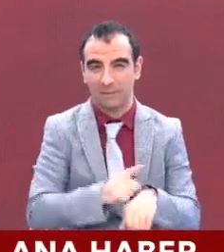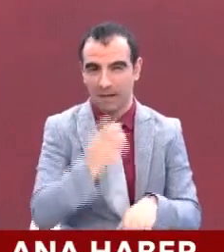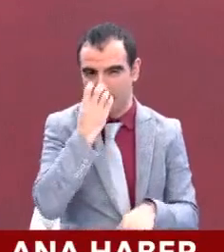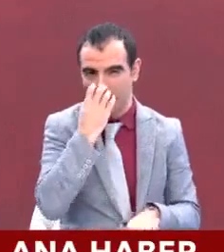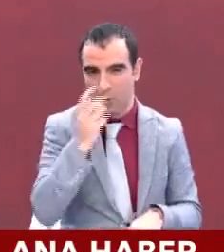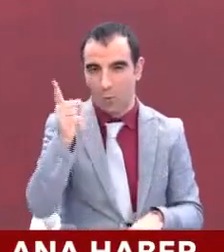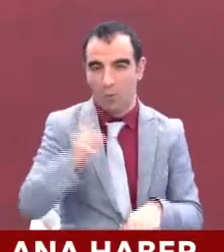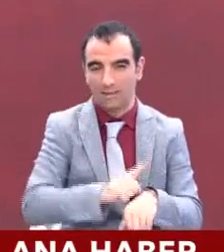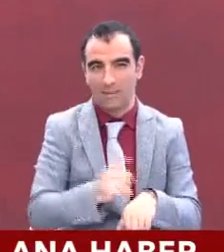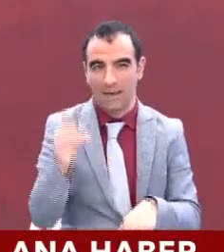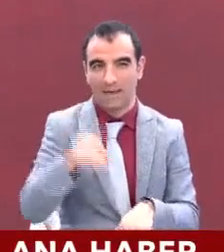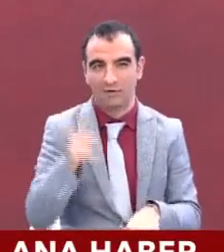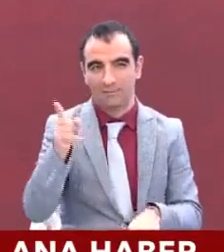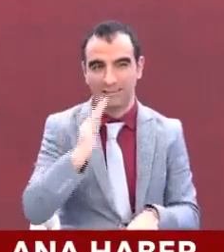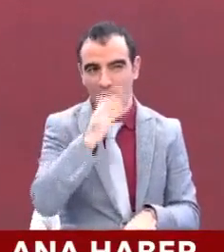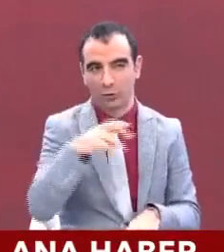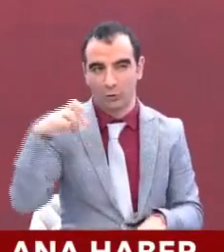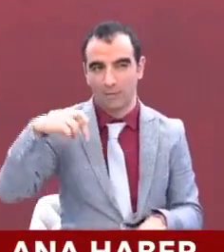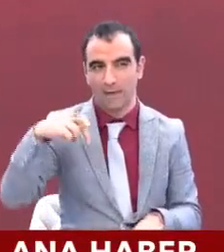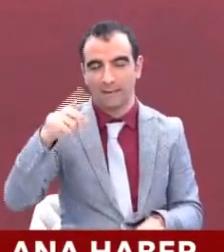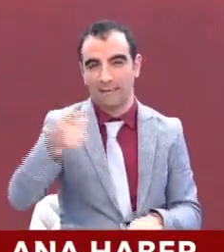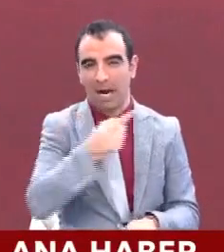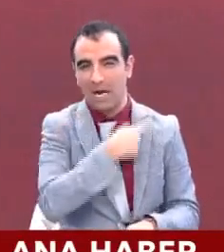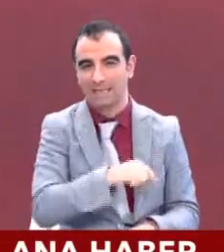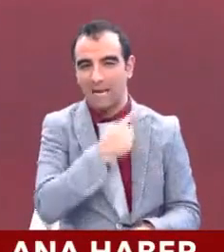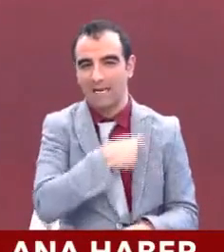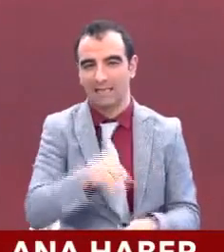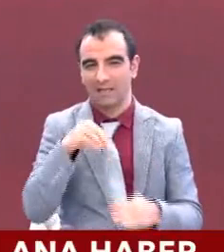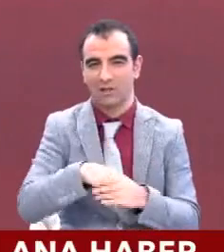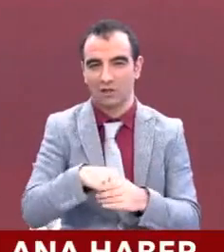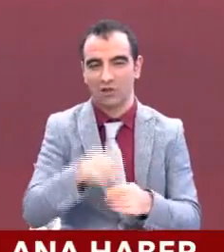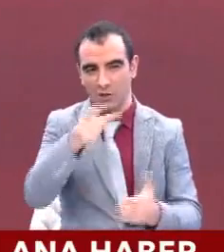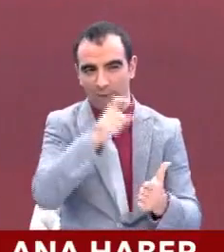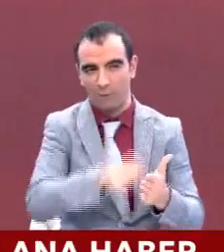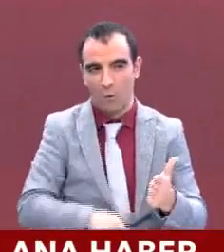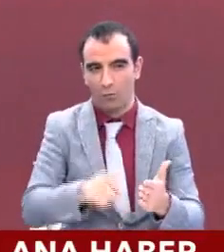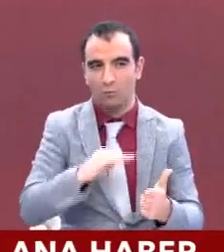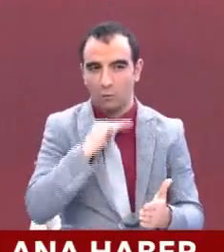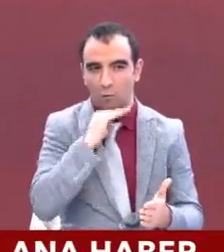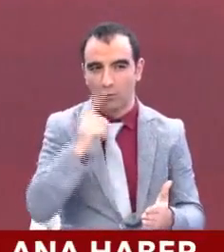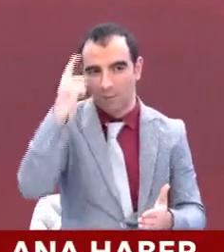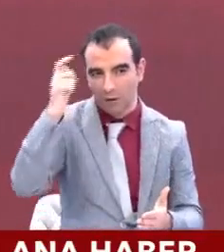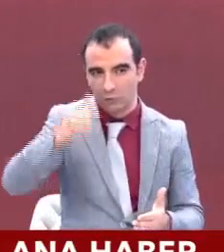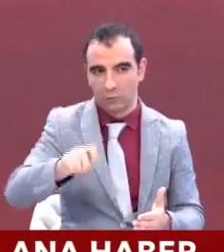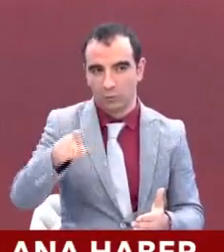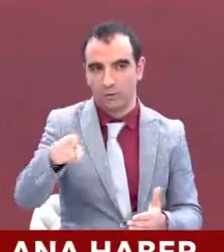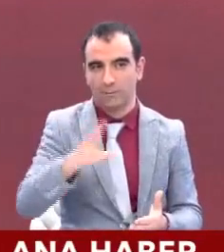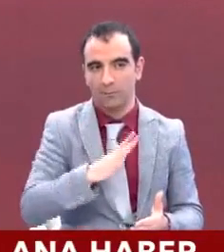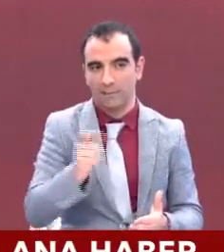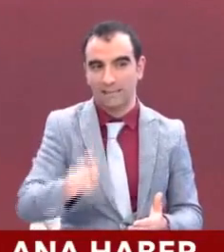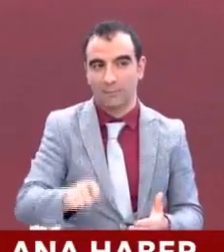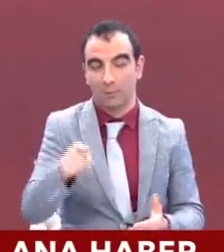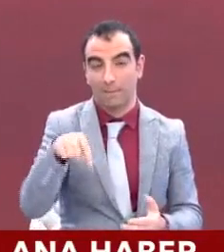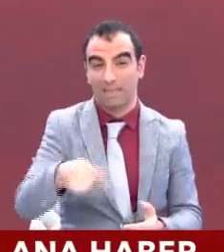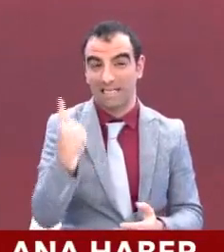zaman geldi şimdi gidiyorsunuz partilere ve aday adaylığı için form dolduruyorsunuz Ama bu formu doldurduktan sonra da bir